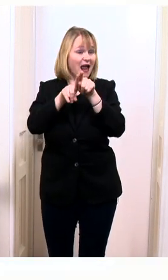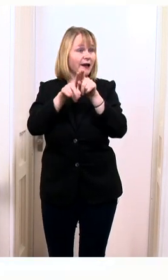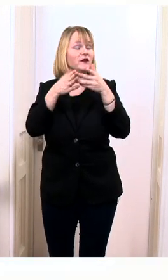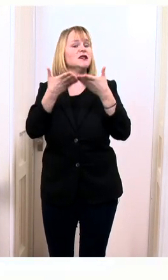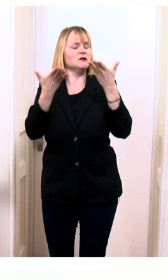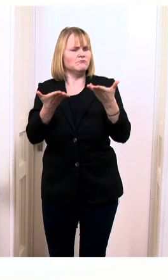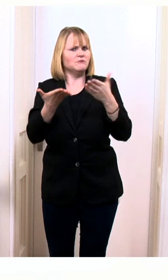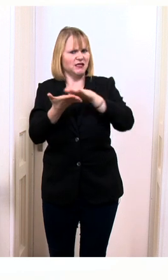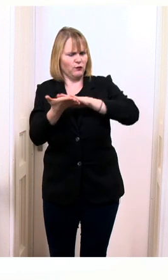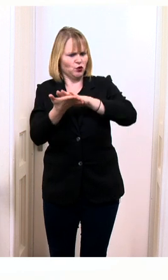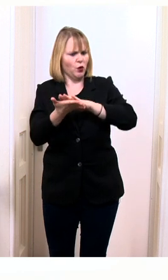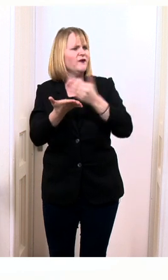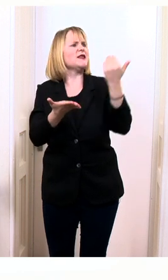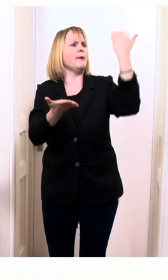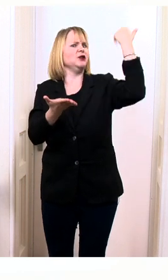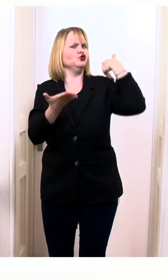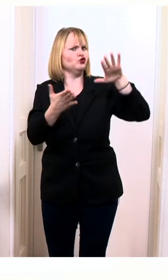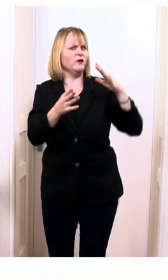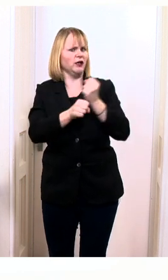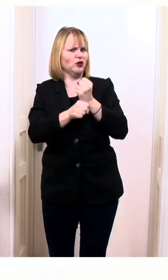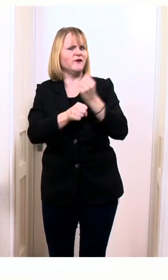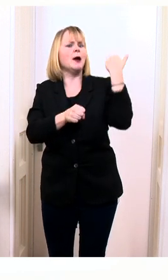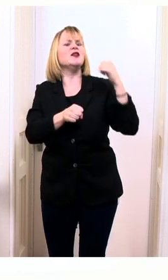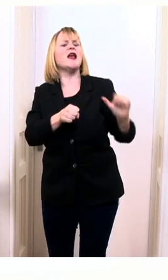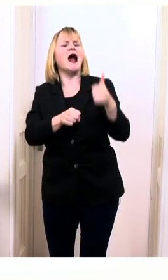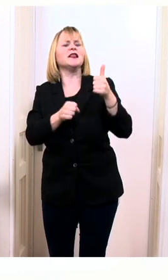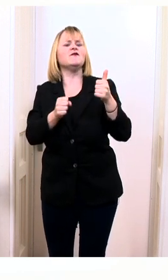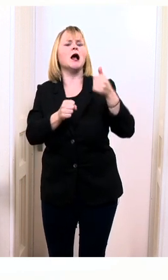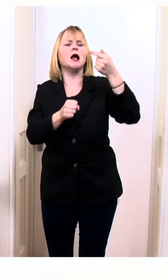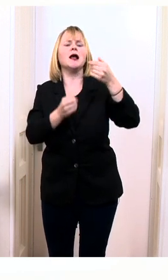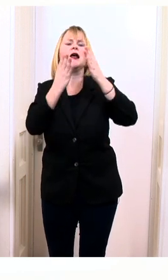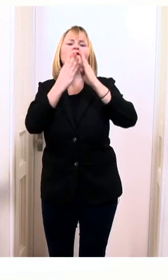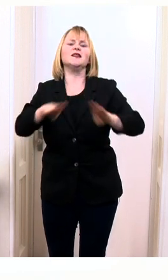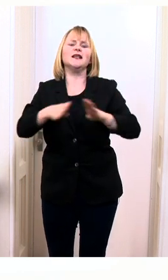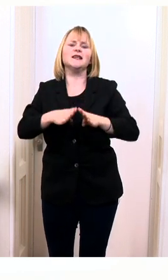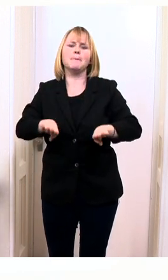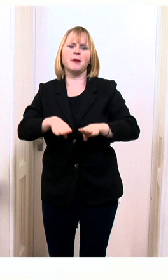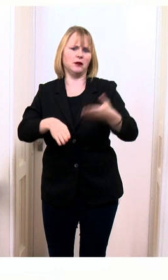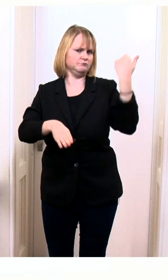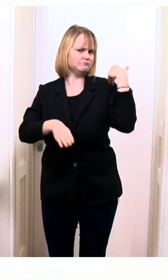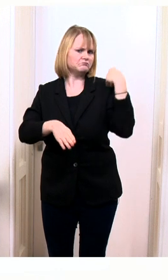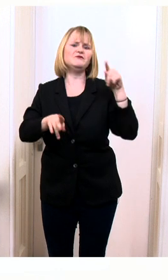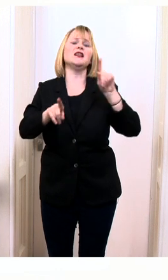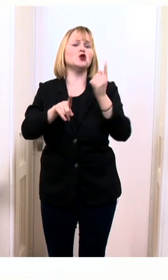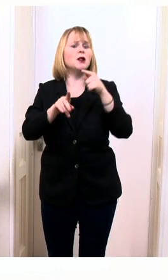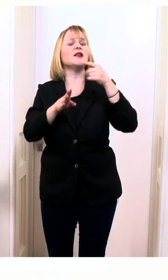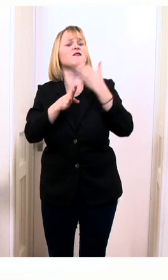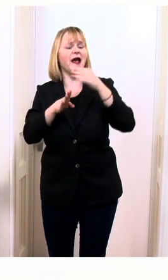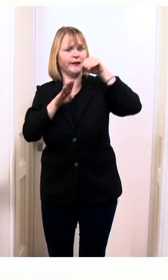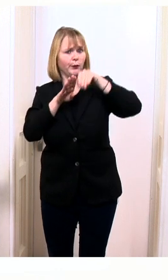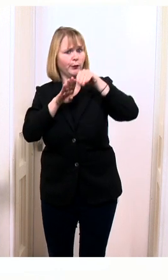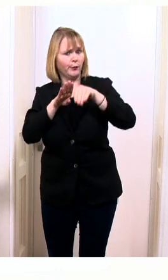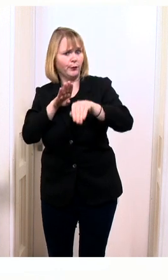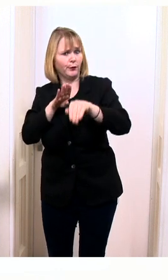sind, das wir schon einmal erreicht hatten Anfangs Dezember. Es muss noch weiter runtergehen. Um uns zu vergleichen